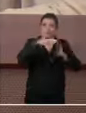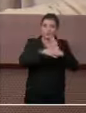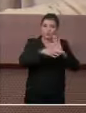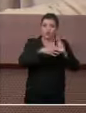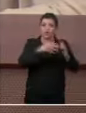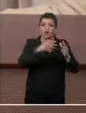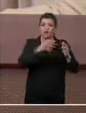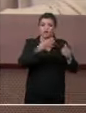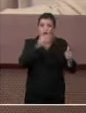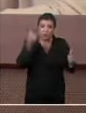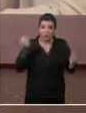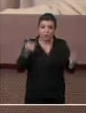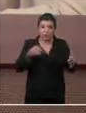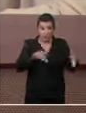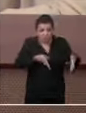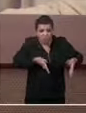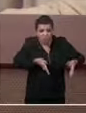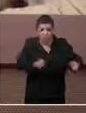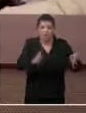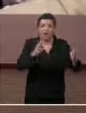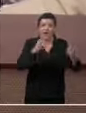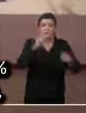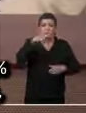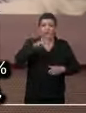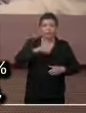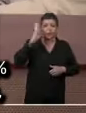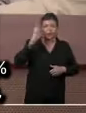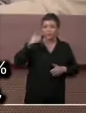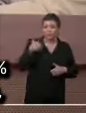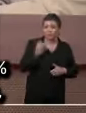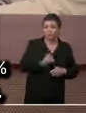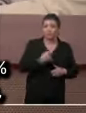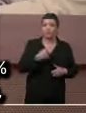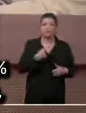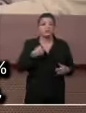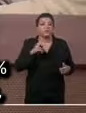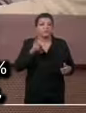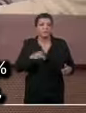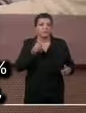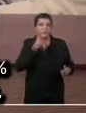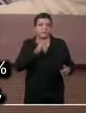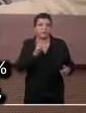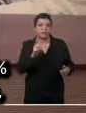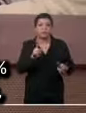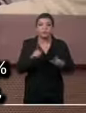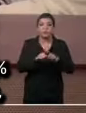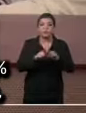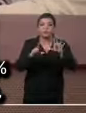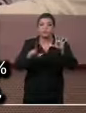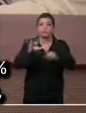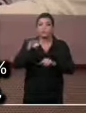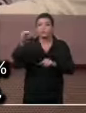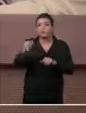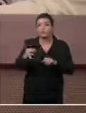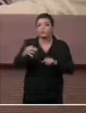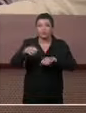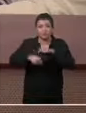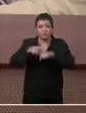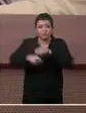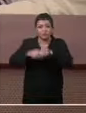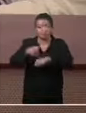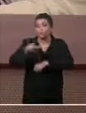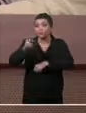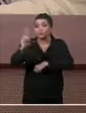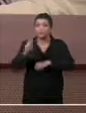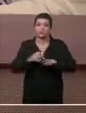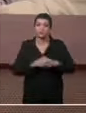évident. La décision qu'on a prise au départ a été très critiquée. Écoutez, on a multiplié plus 75% la pratique cycliste sur les boulevards et on a diminué